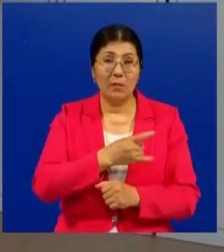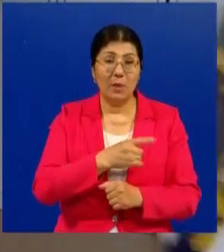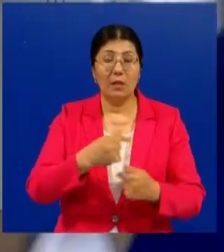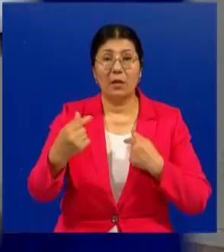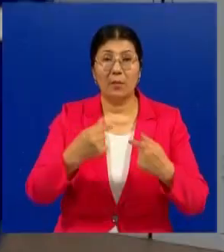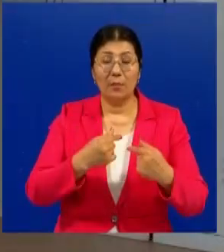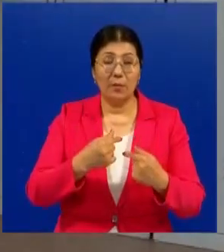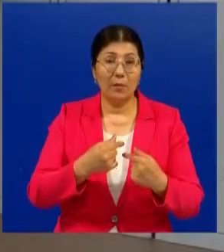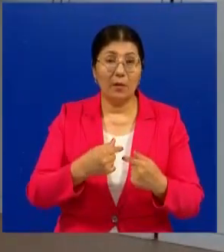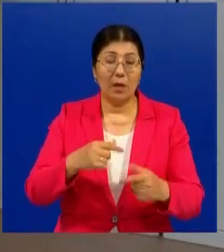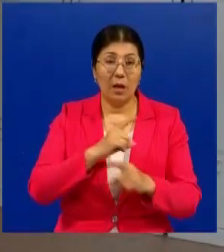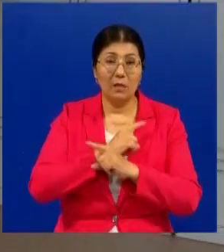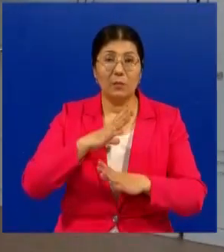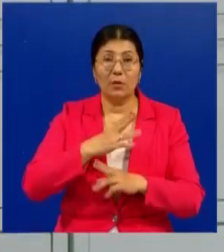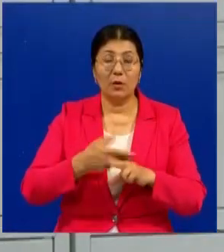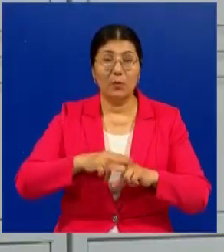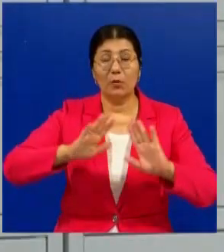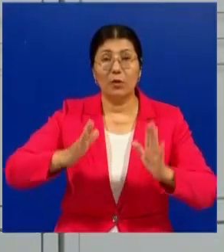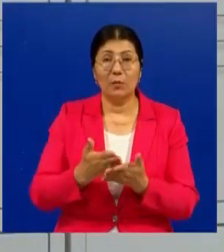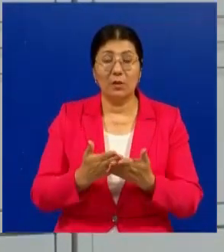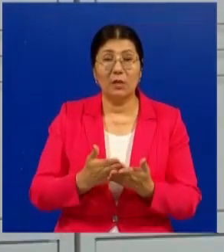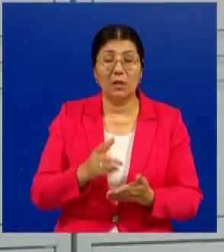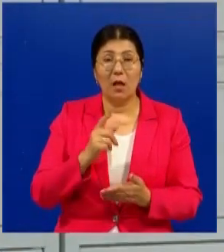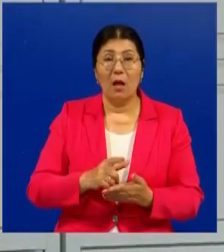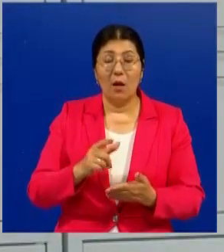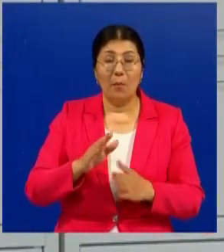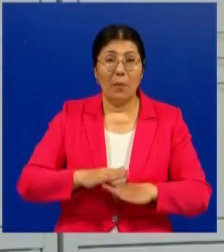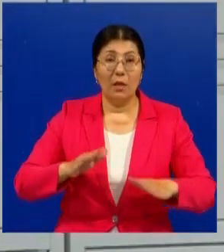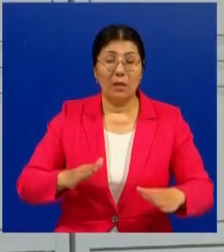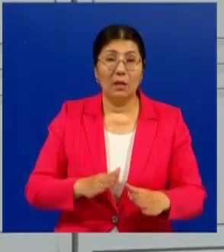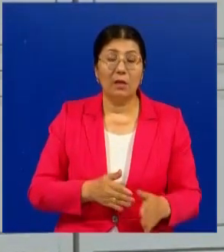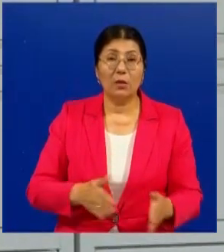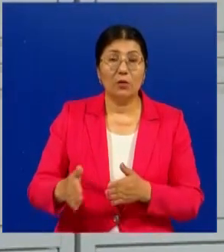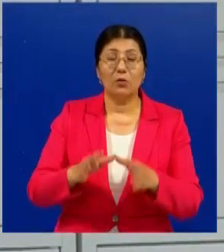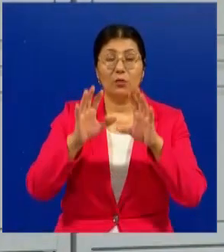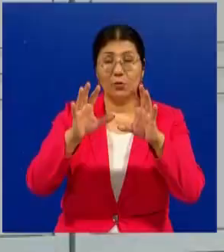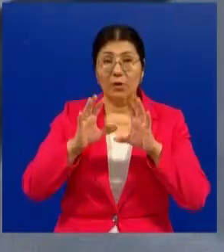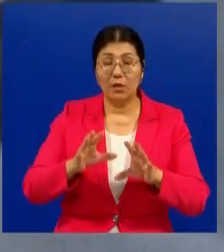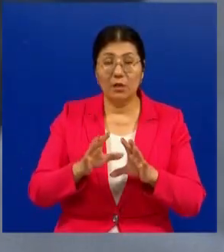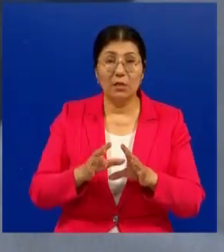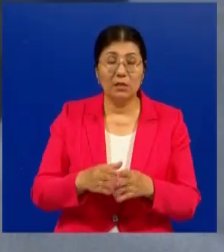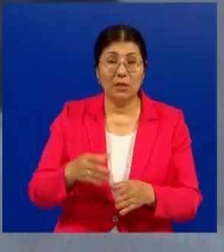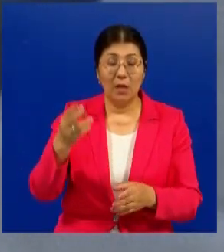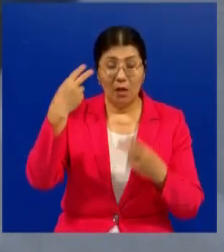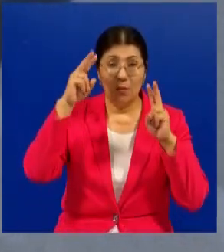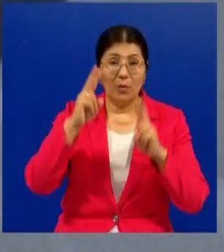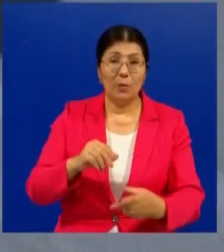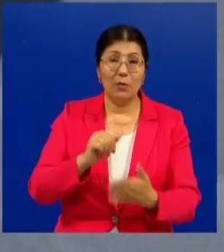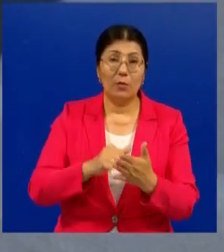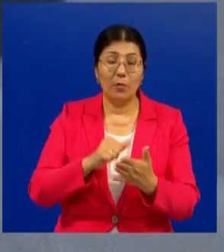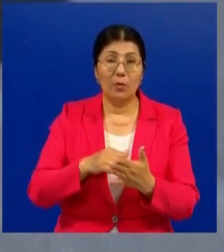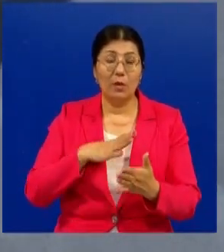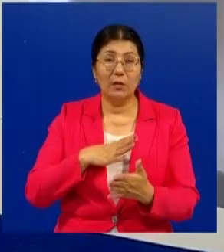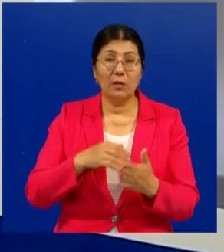жарақатын алды. Көбіне мұндай жағдайға балалардың жолда жүру ережесін білмеуі, көлік қозғалысын түсінбеуі себеп болады. Сондықтан оқу